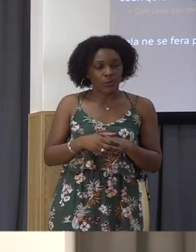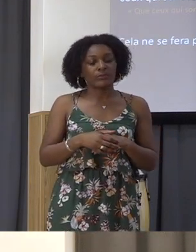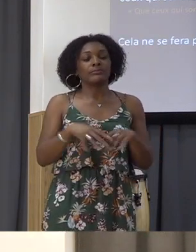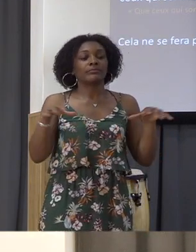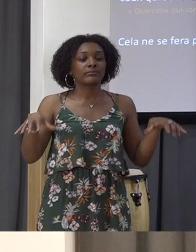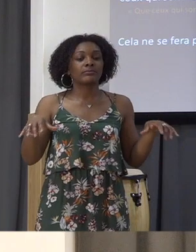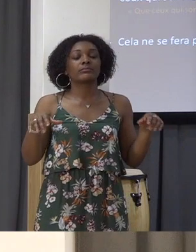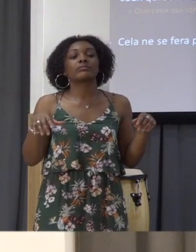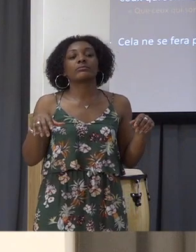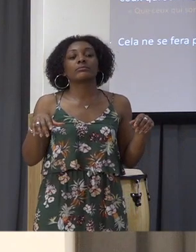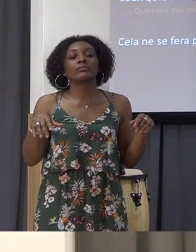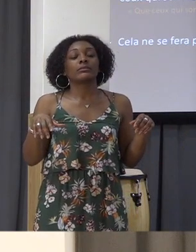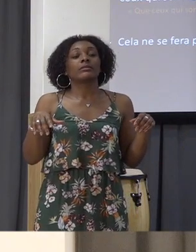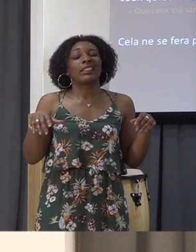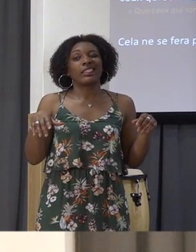tables.